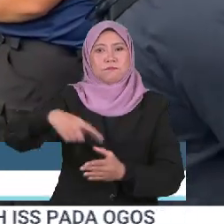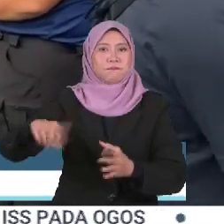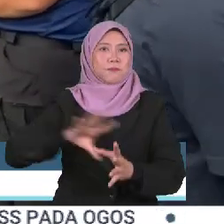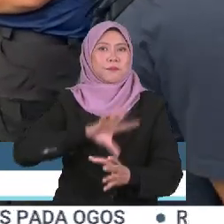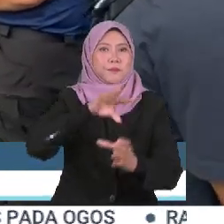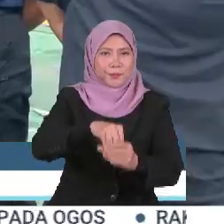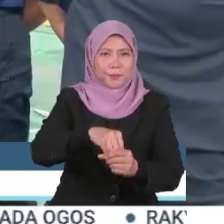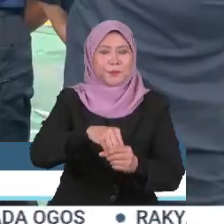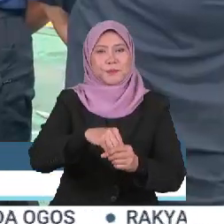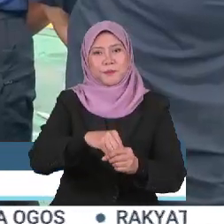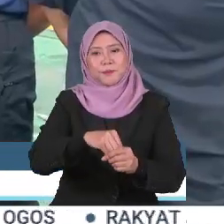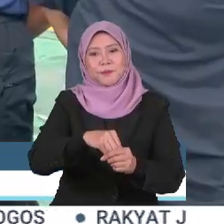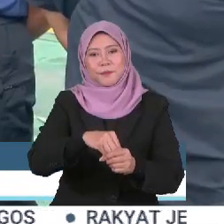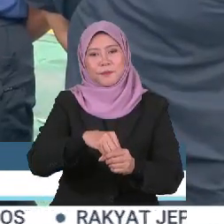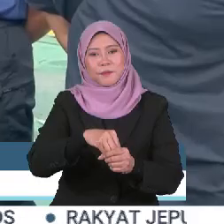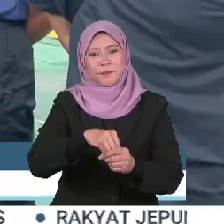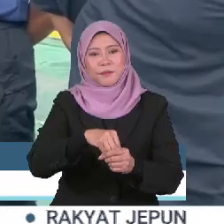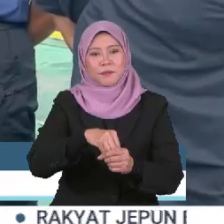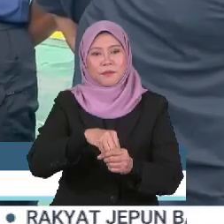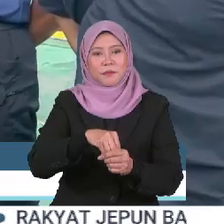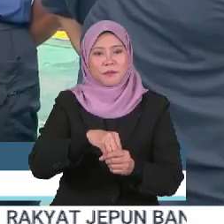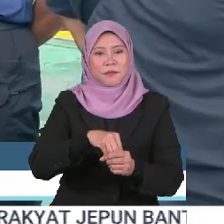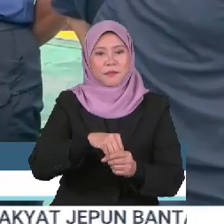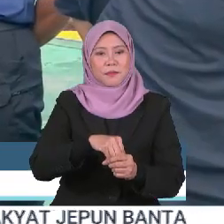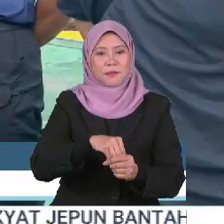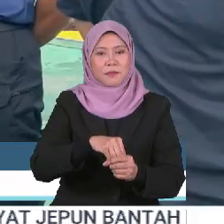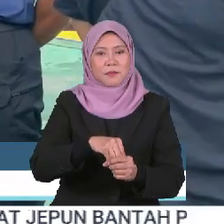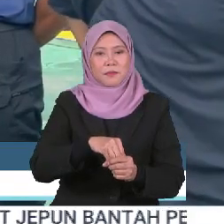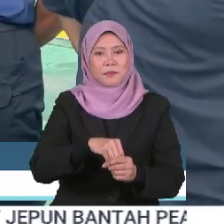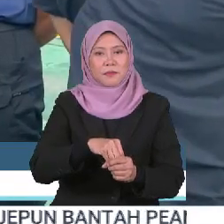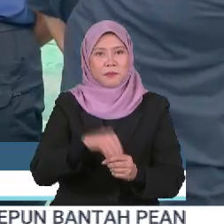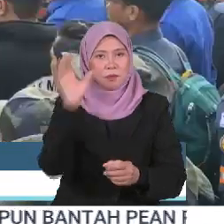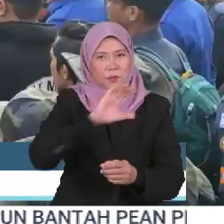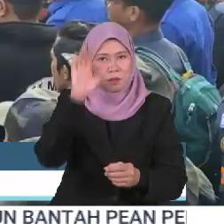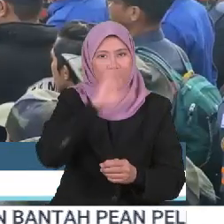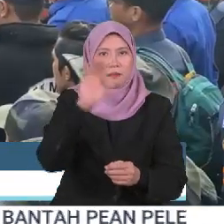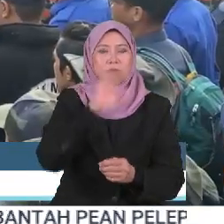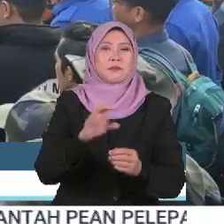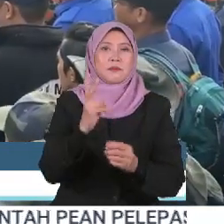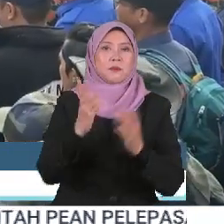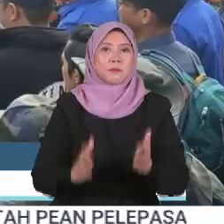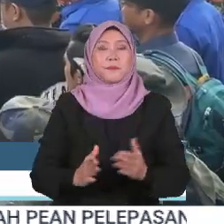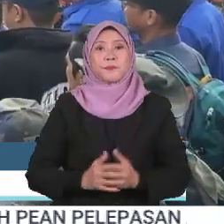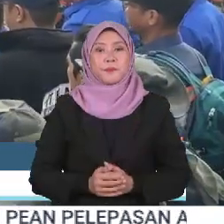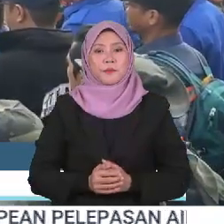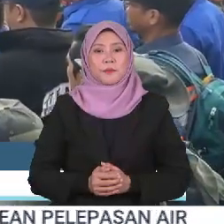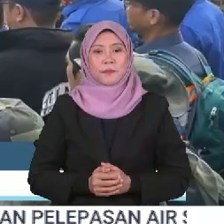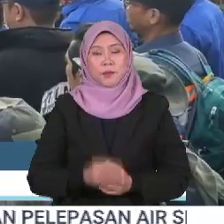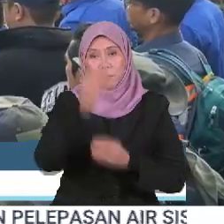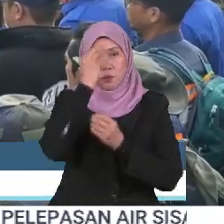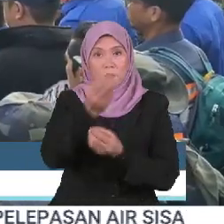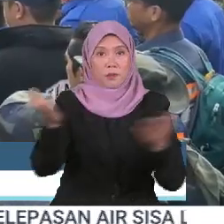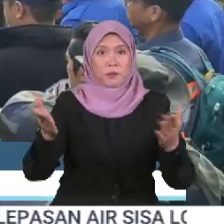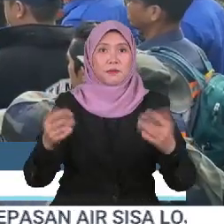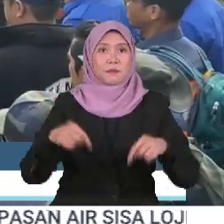ini diikuti dengan unit amat yang baru saja melakukan ini. Okey, untuk makluman hari ini kita